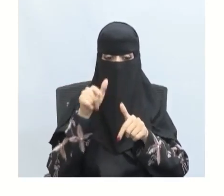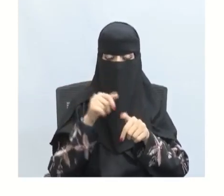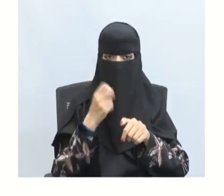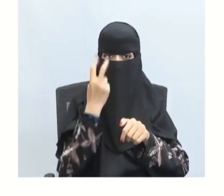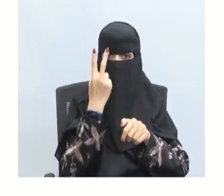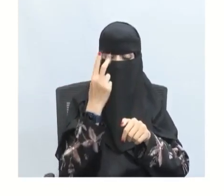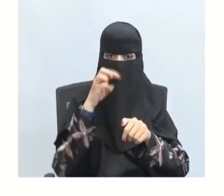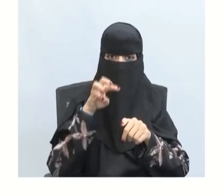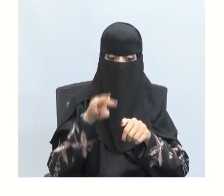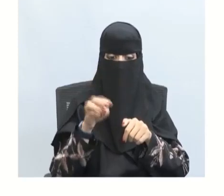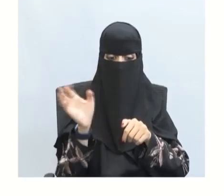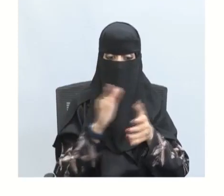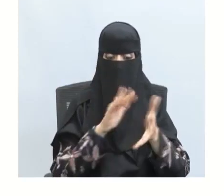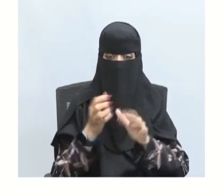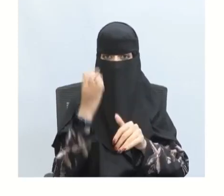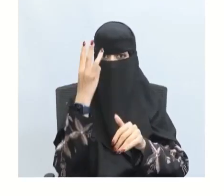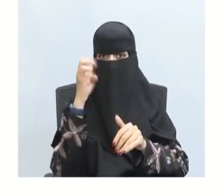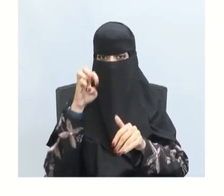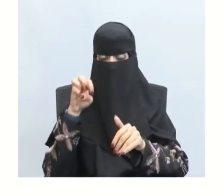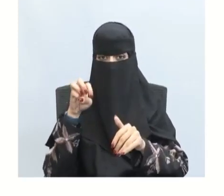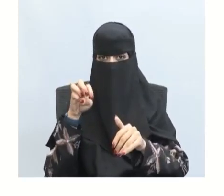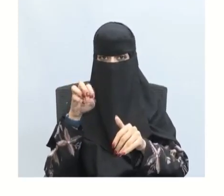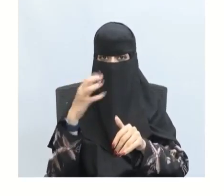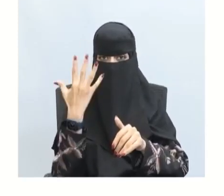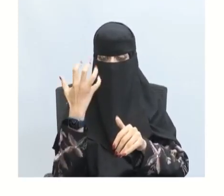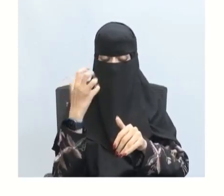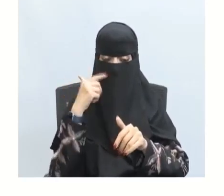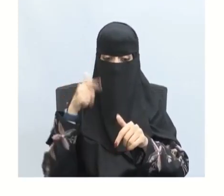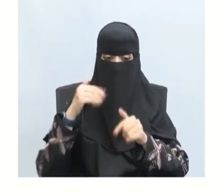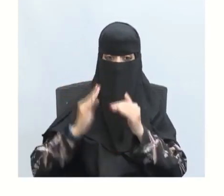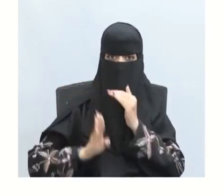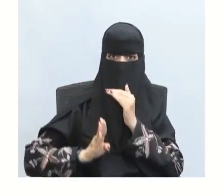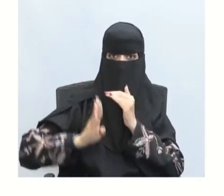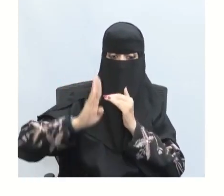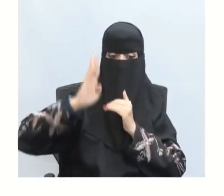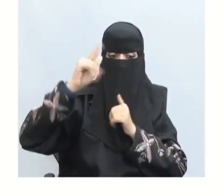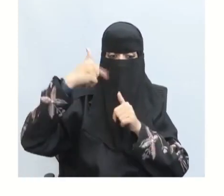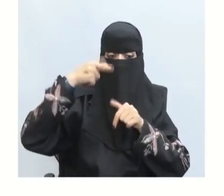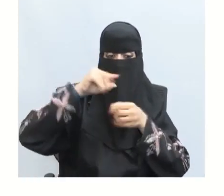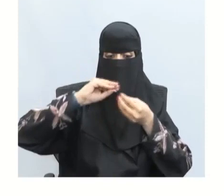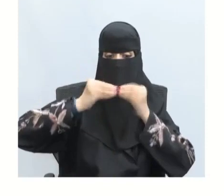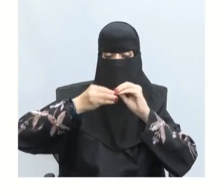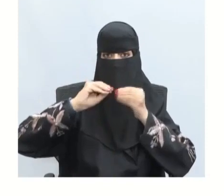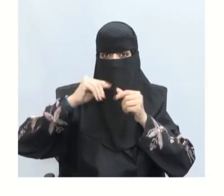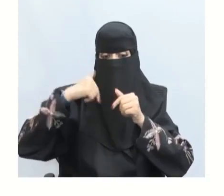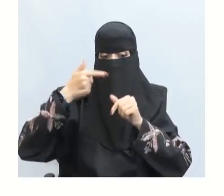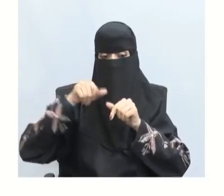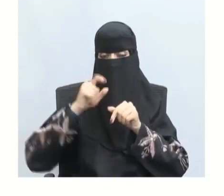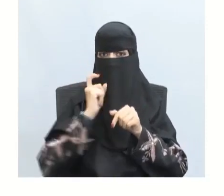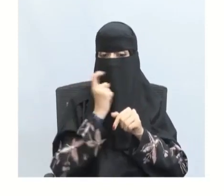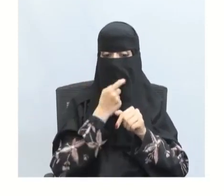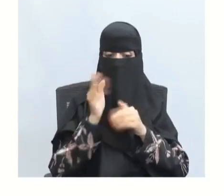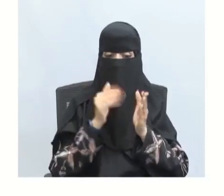الى 3500 بينما ازدياد درجات الحراره عند 28000